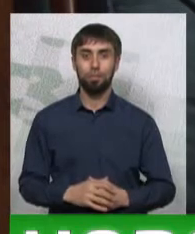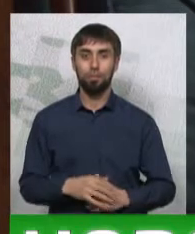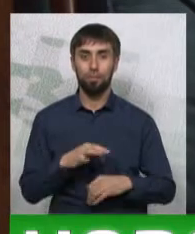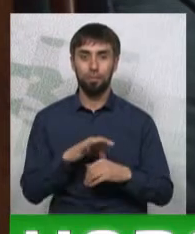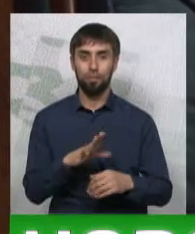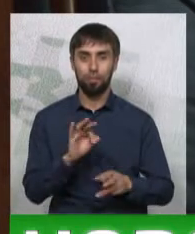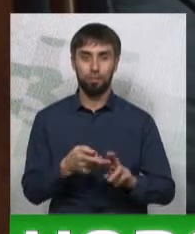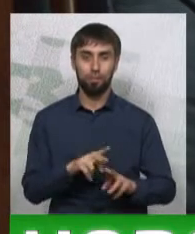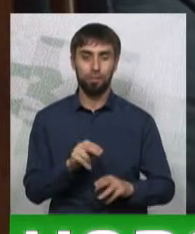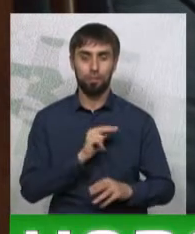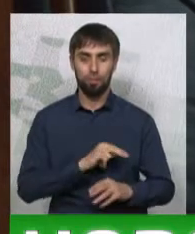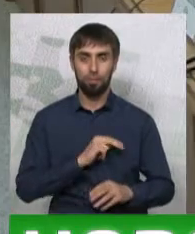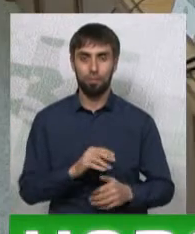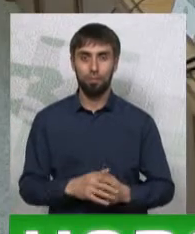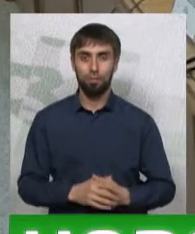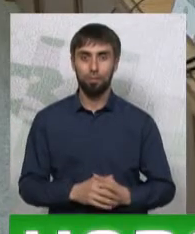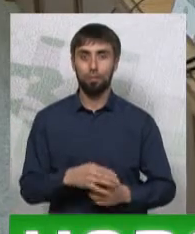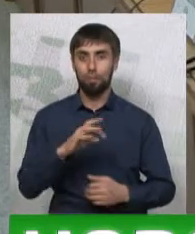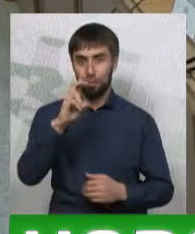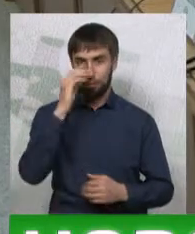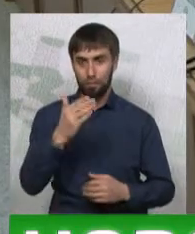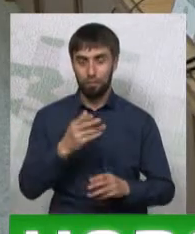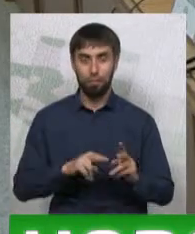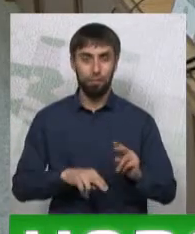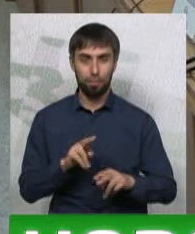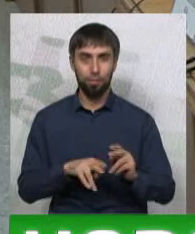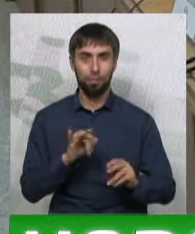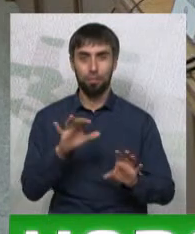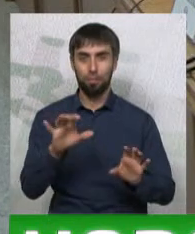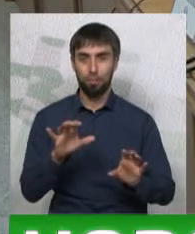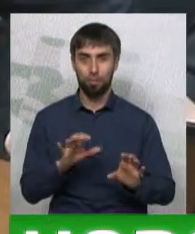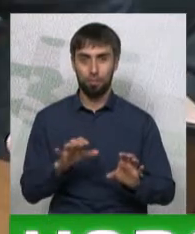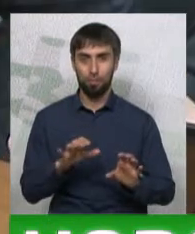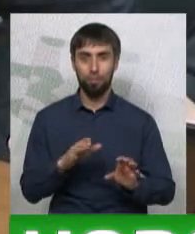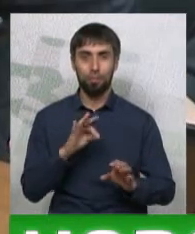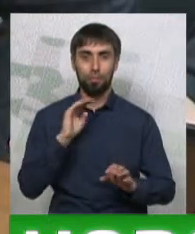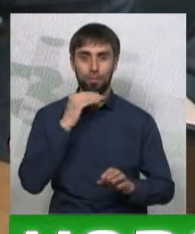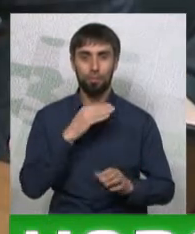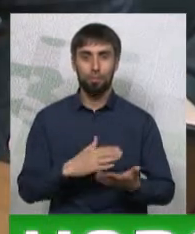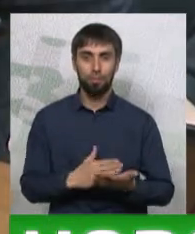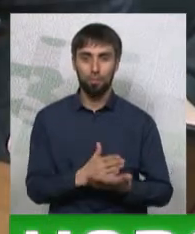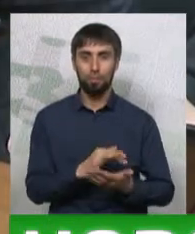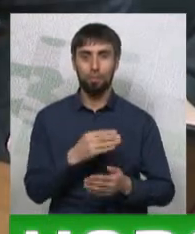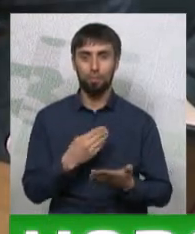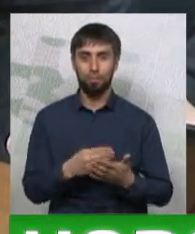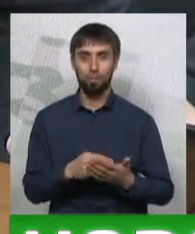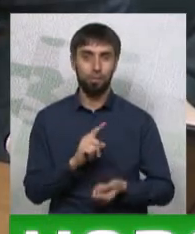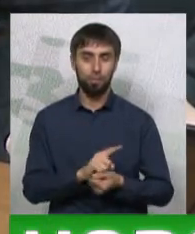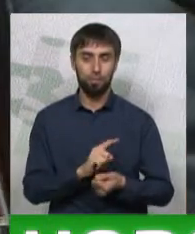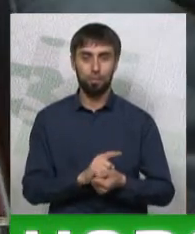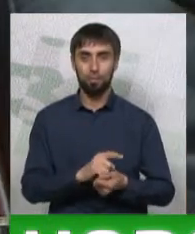вести вот эту работу. По государственному строительству и законодательству, по экономической политике, бюджету и